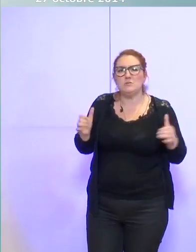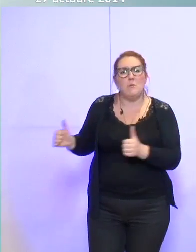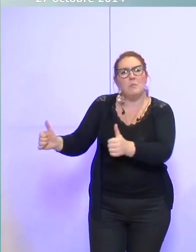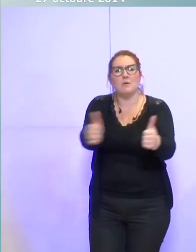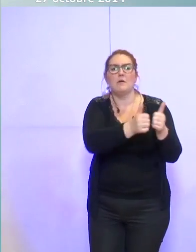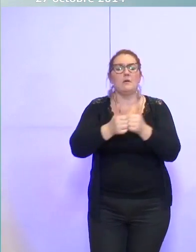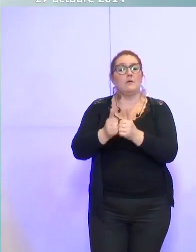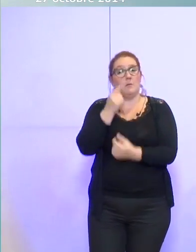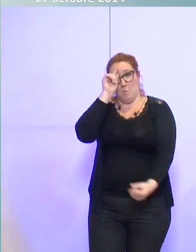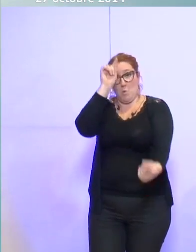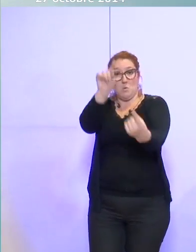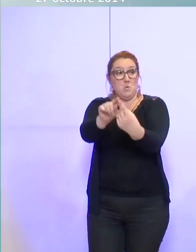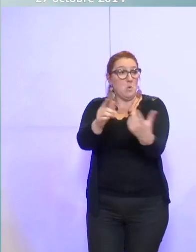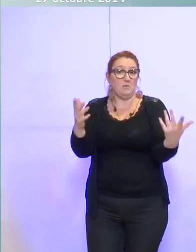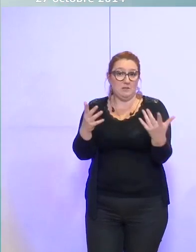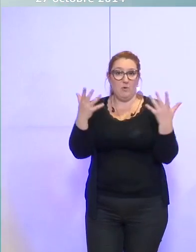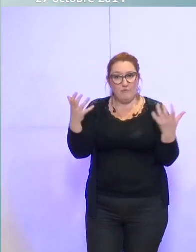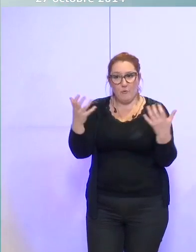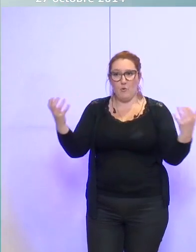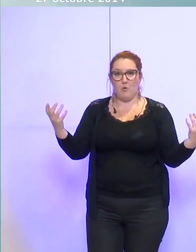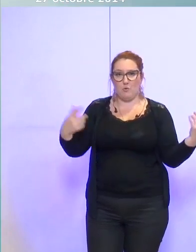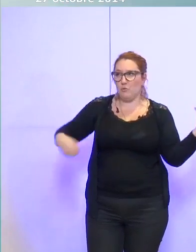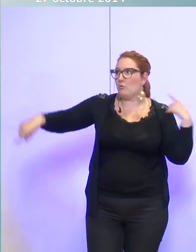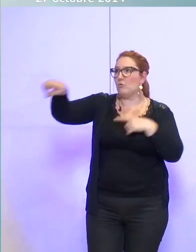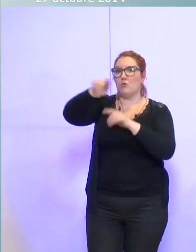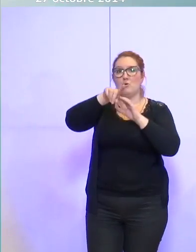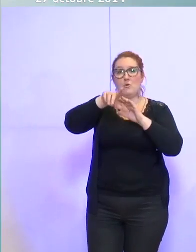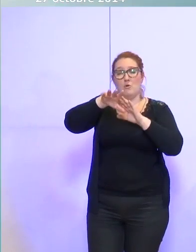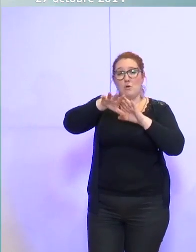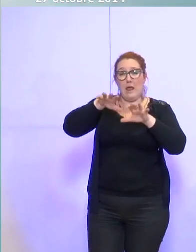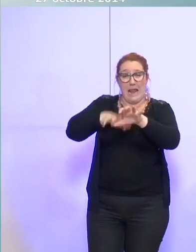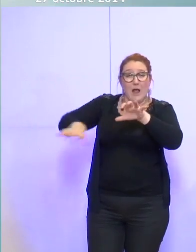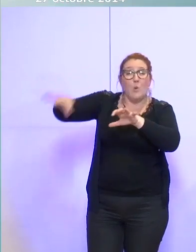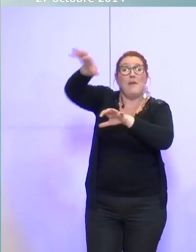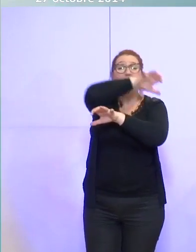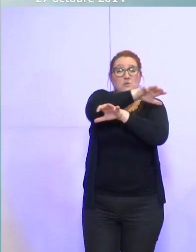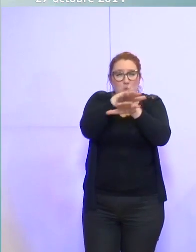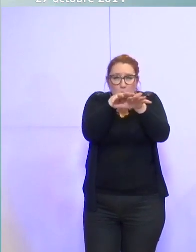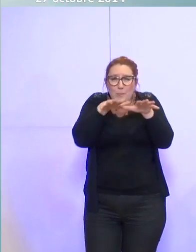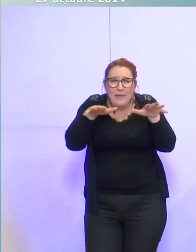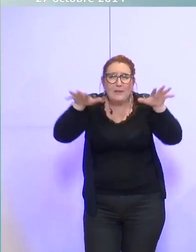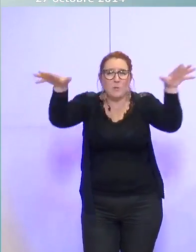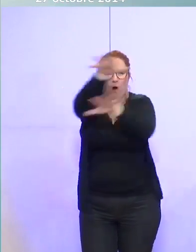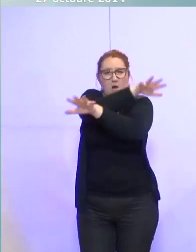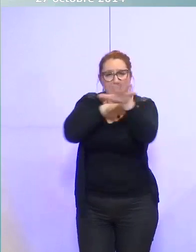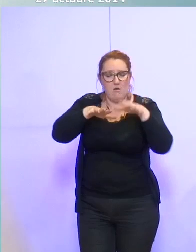nous d'avoir une animation à l'échelle de l'agglomération, comprise au sens du territoire et de ses différents